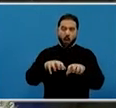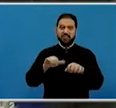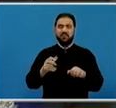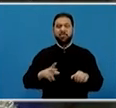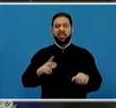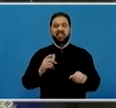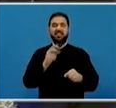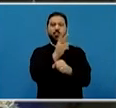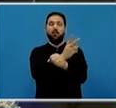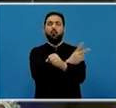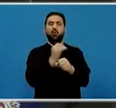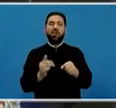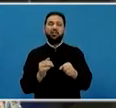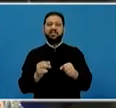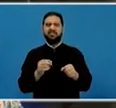vorbă înțeleaptă